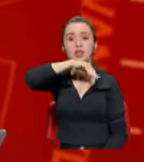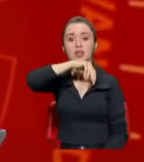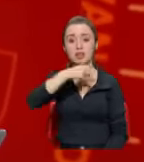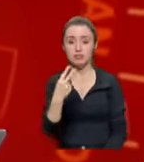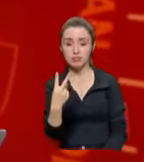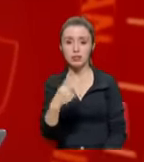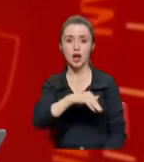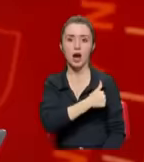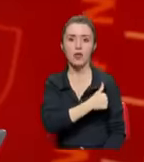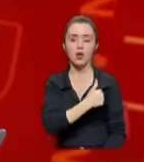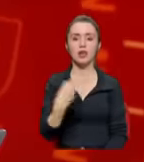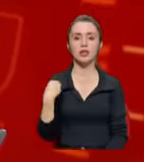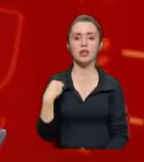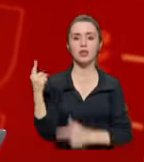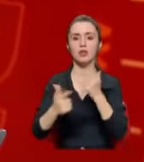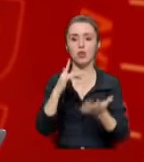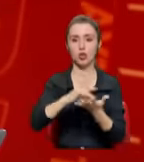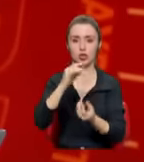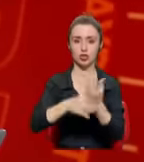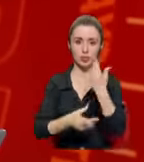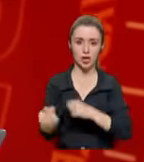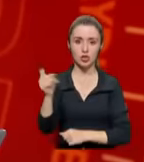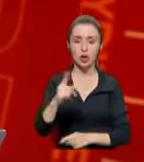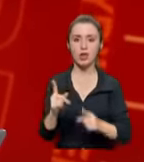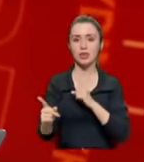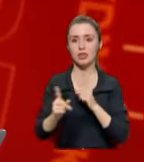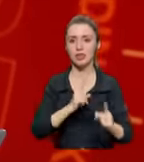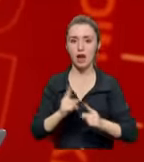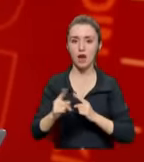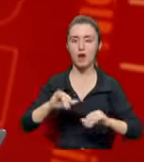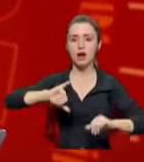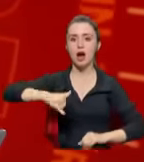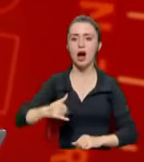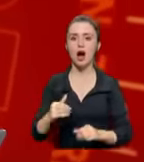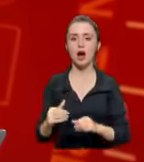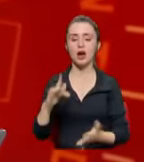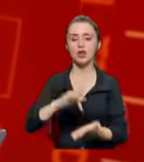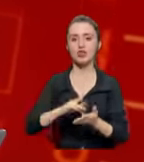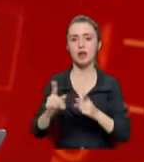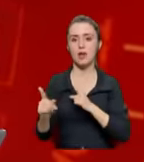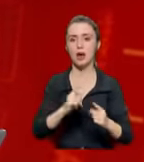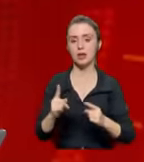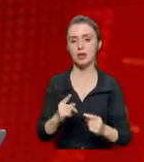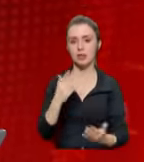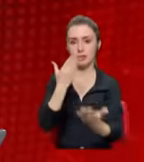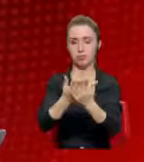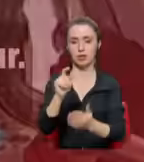avukatı yeni görüntülerin ortaya çıkmasından sonra davayı Ağır Ceza Mahkemesine taşımaya